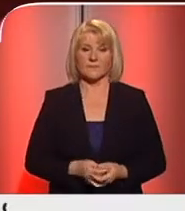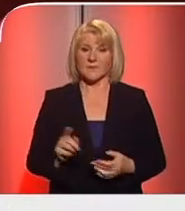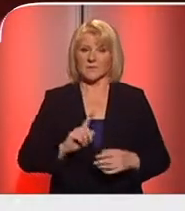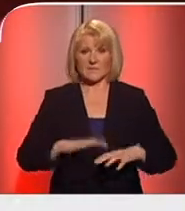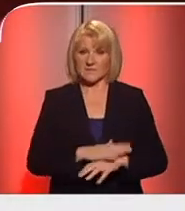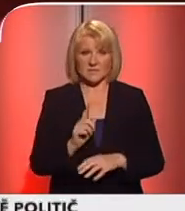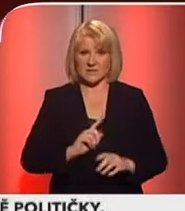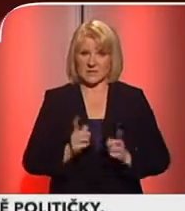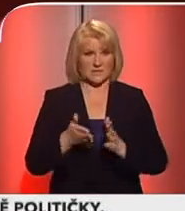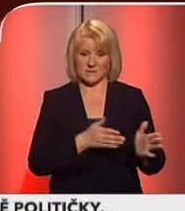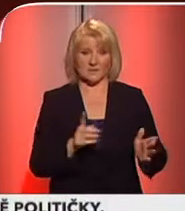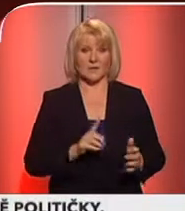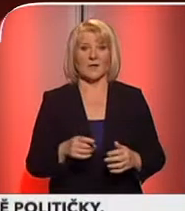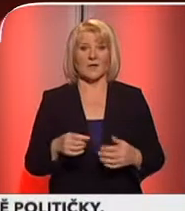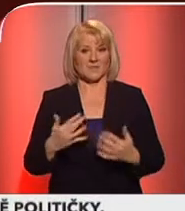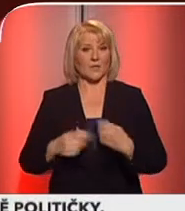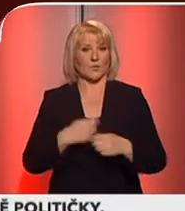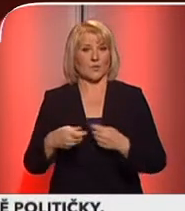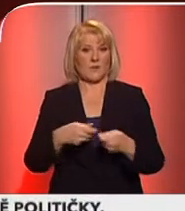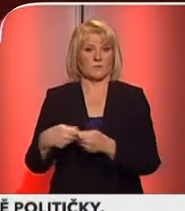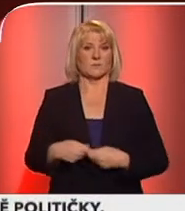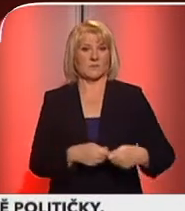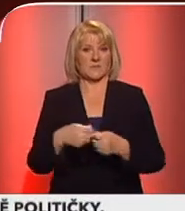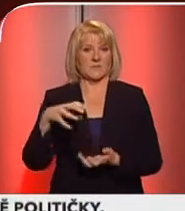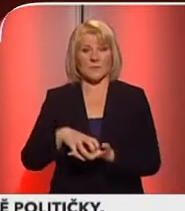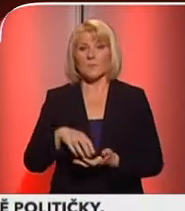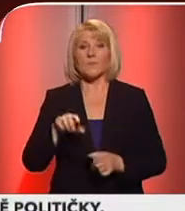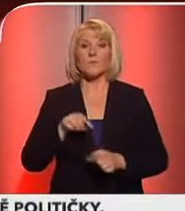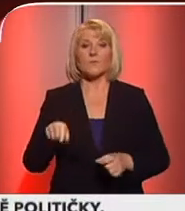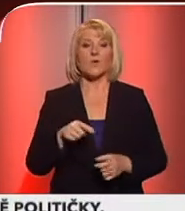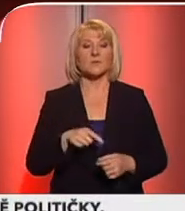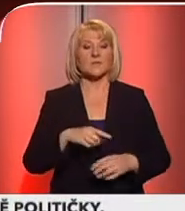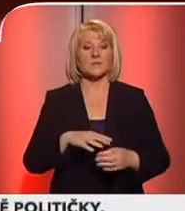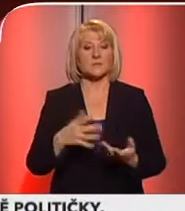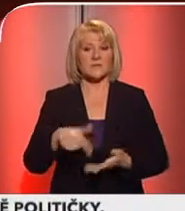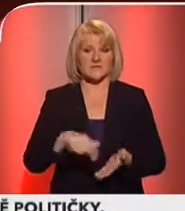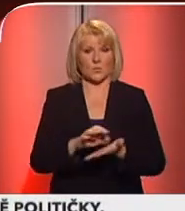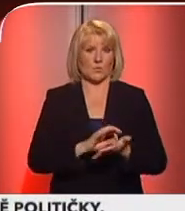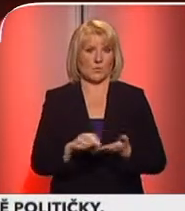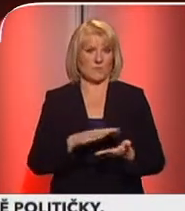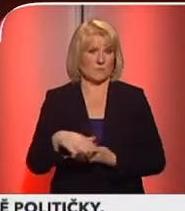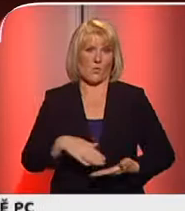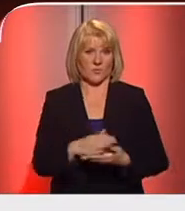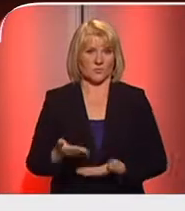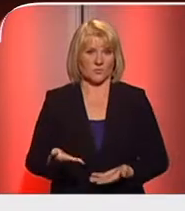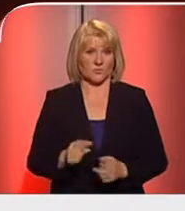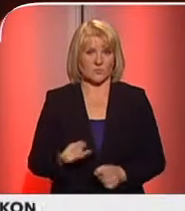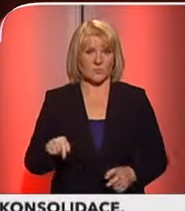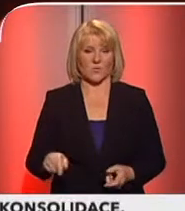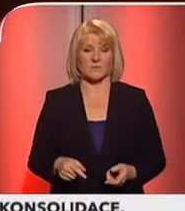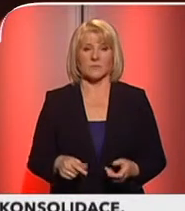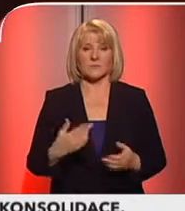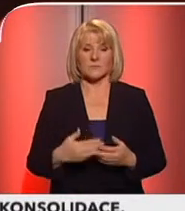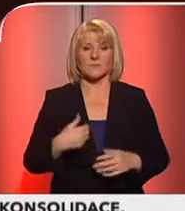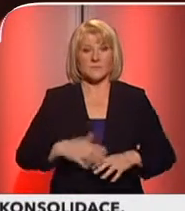se vytvořila takováhle aliance, to je dané tou společenskou atmosférou. A já si myslím,